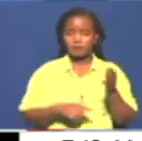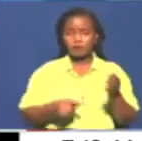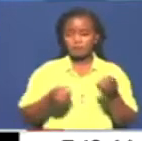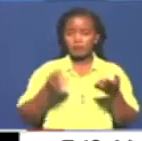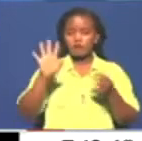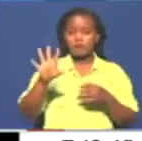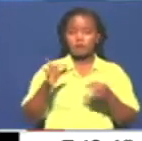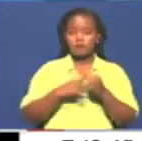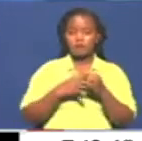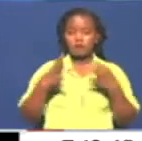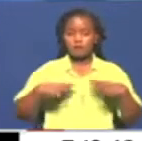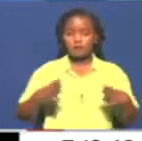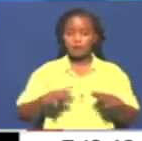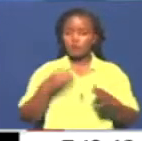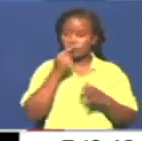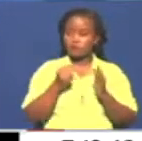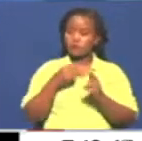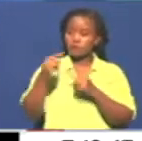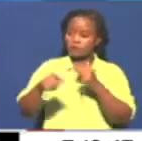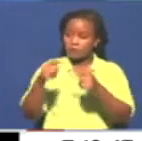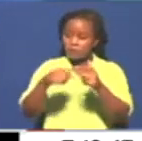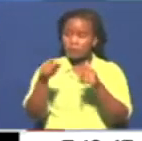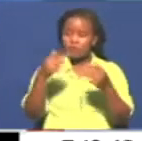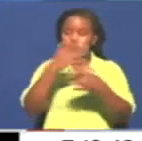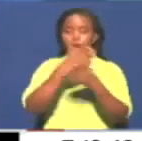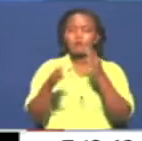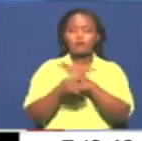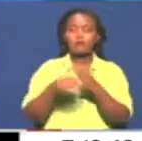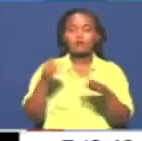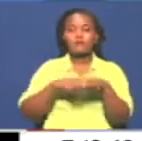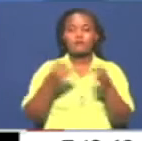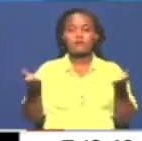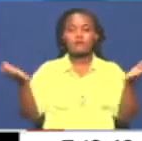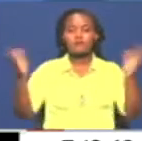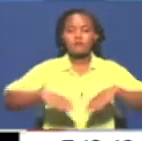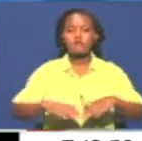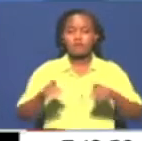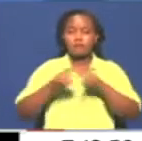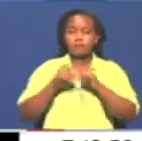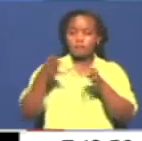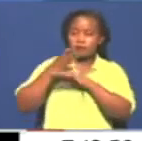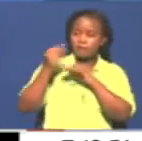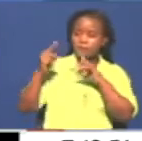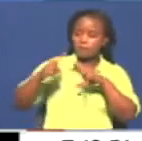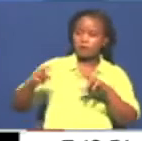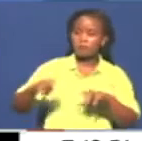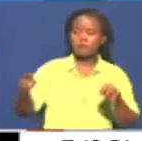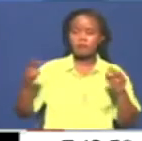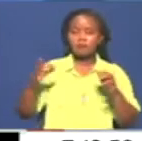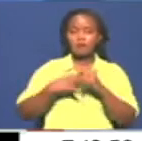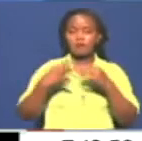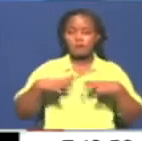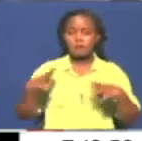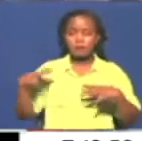walikuwa wakiendelea na ujenzi wa jumba hilo wakati lilipoporomoka. Baada ya uchunguzi imebainika kwamba watu wanane mpaka sasa